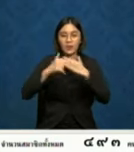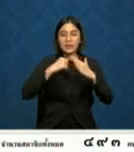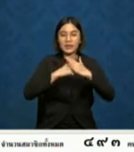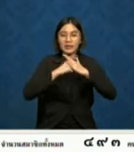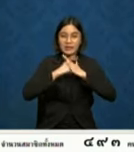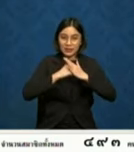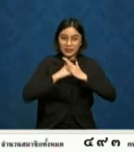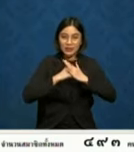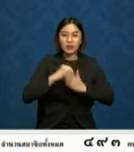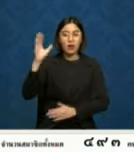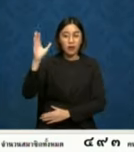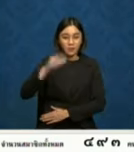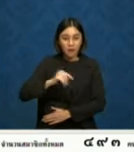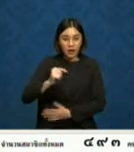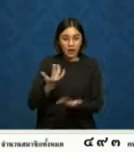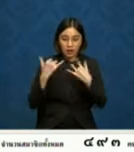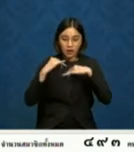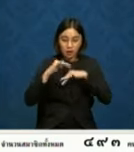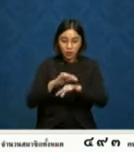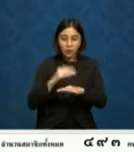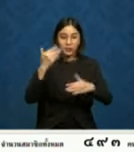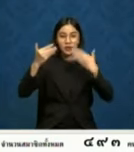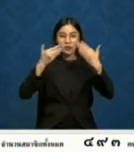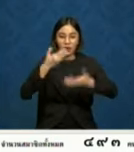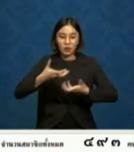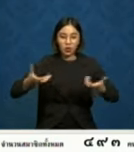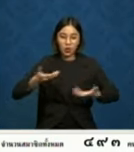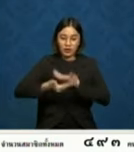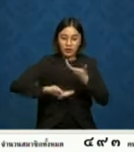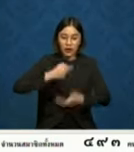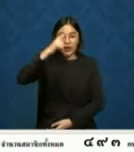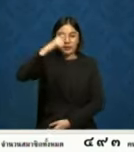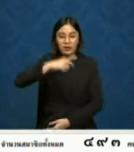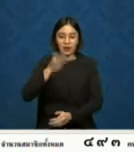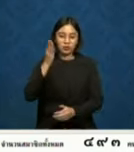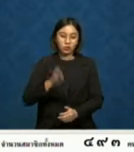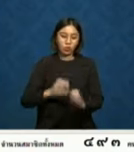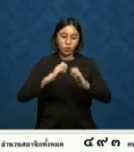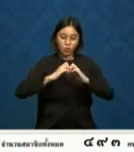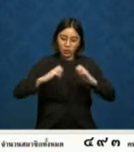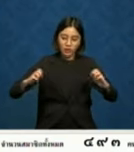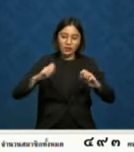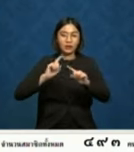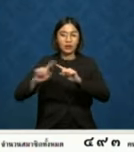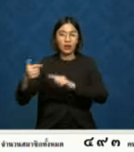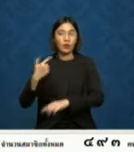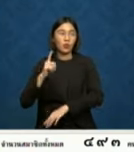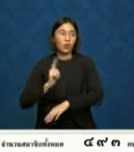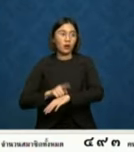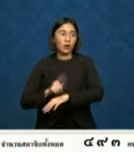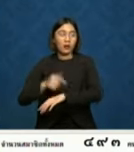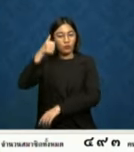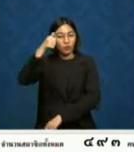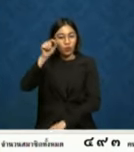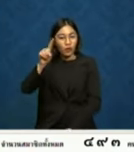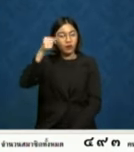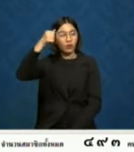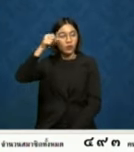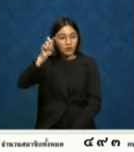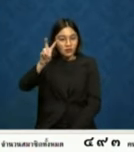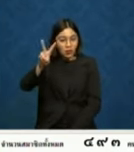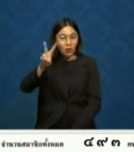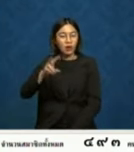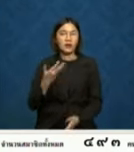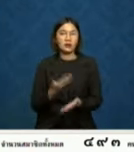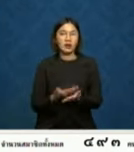จีนมาร่วมดำเนินการในการขายสินค้าไทยเช่นทุเรียนต่างๆเนี่ยนะครับใช้เวลาเพียงแค่วัน 2วันเนี่ยสามารถ